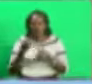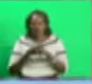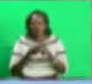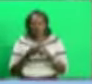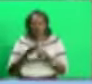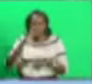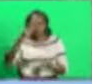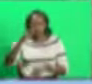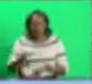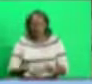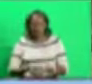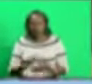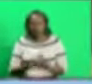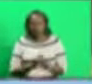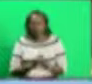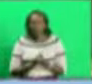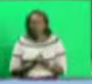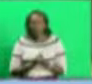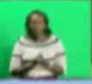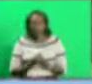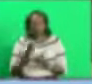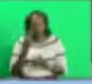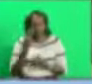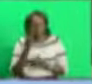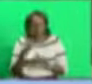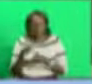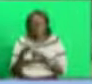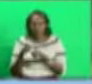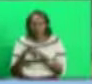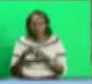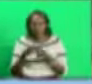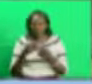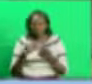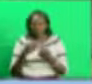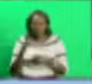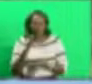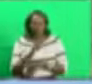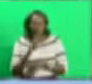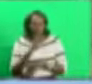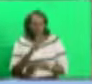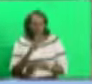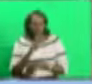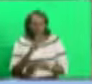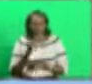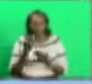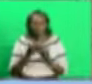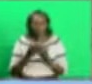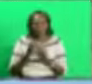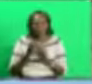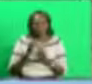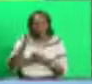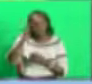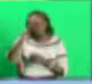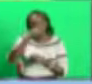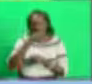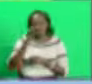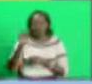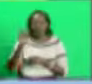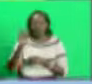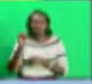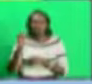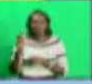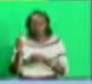juu. Naona kuna net zenye zimetumika tunajifunikiaga ubu naye. Hiyo ndio scar. Kando